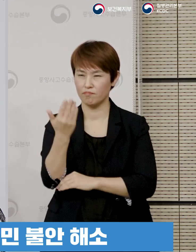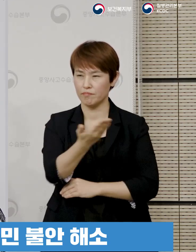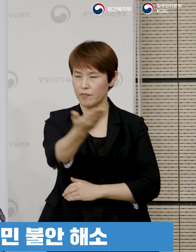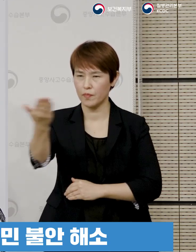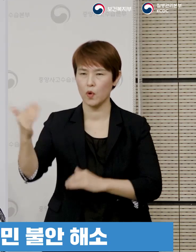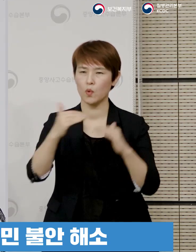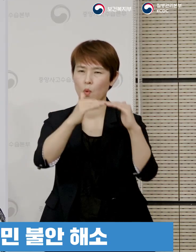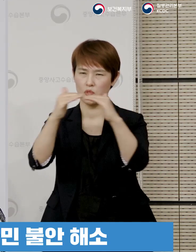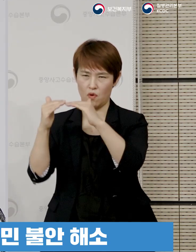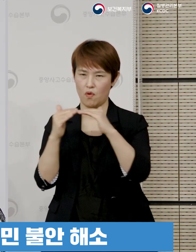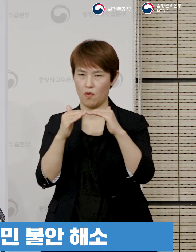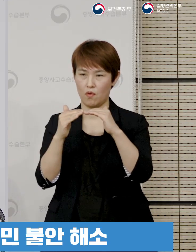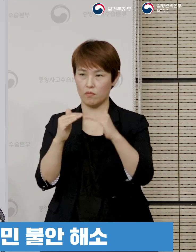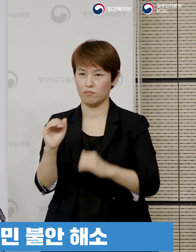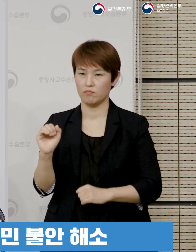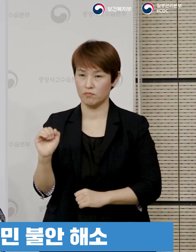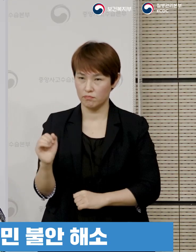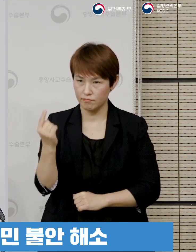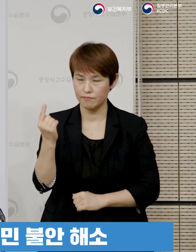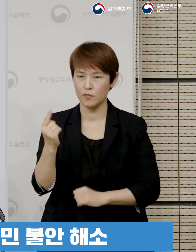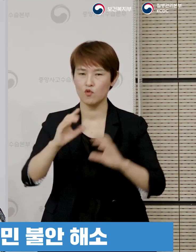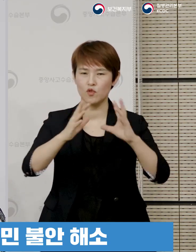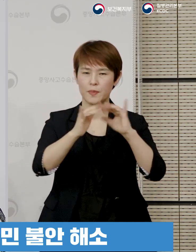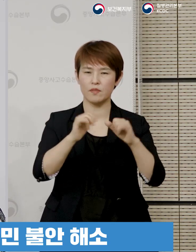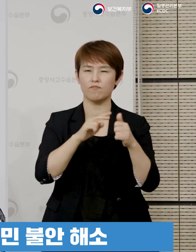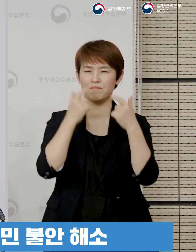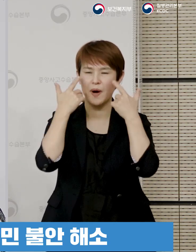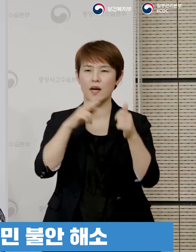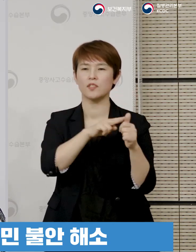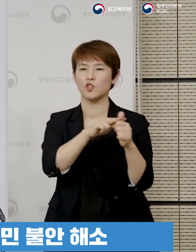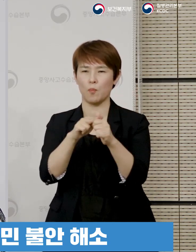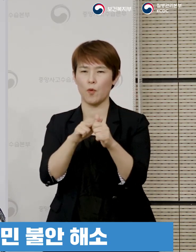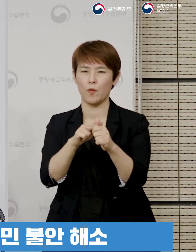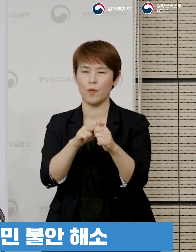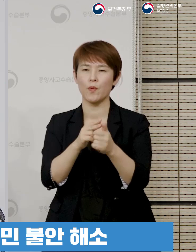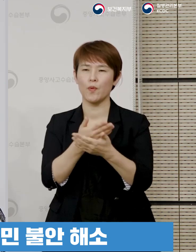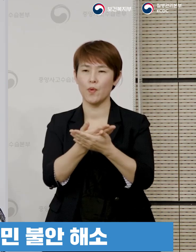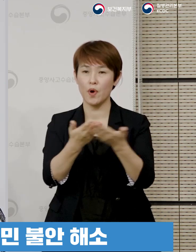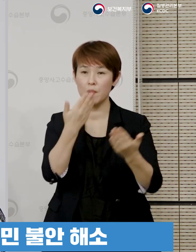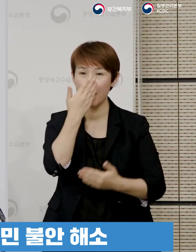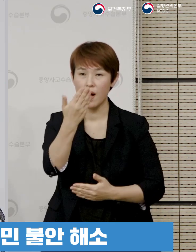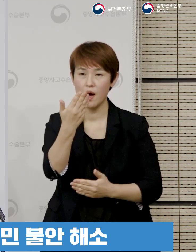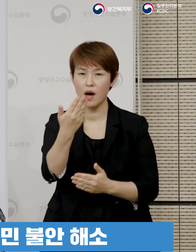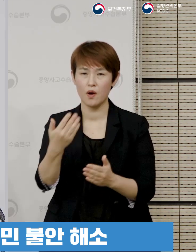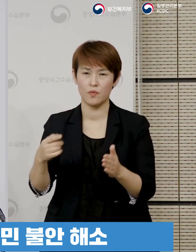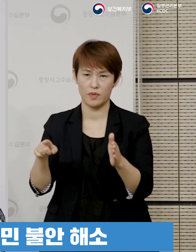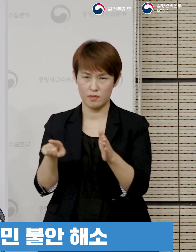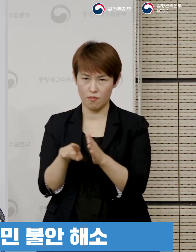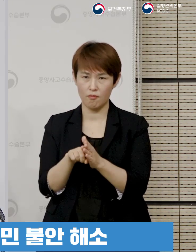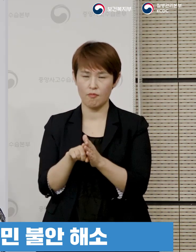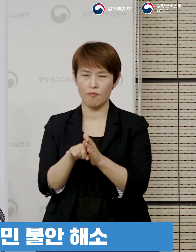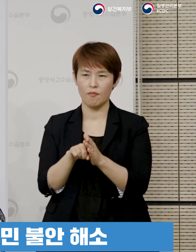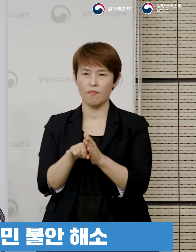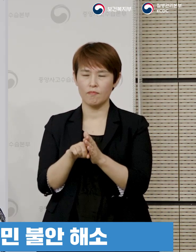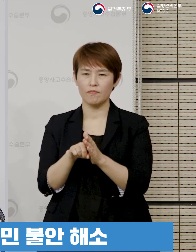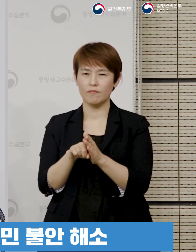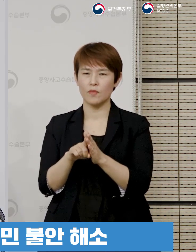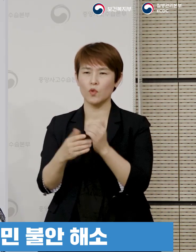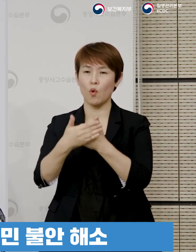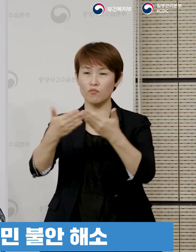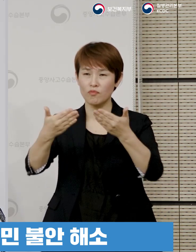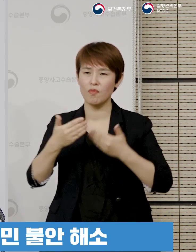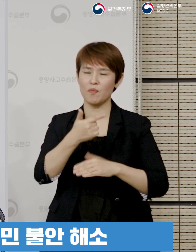하고 좀 객관적인 보도 덕분에 국민들께서도 정확하게 정보를 신속하게 그리고 정확하게 받아들일